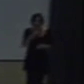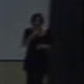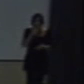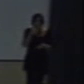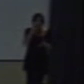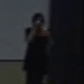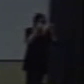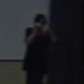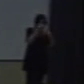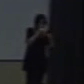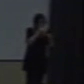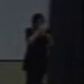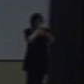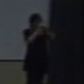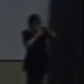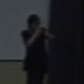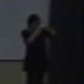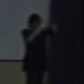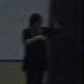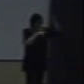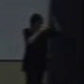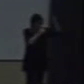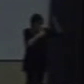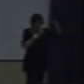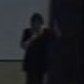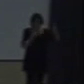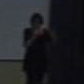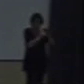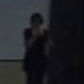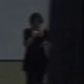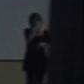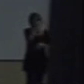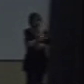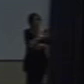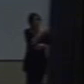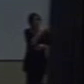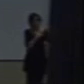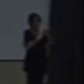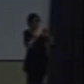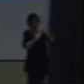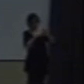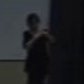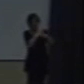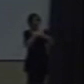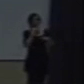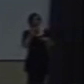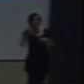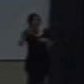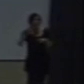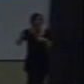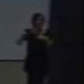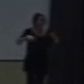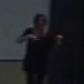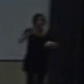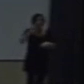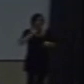m'havien mirat coses, que tal. Dir, això són només 4 tuits que vaig posar de gent això que em va dir, no, escolta, això pot ser això, pot ser mazapán, pot ser bizcocho, no sé què,